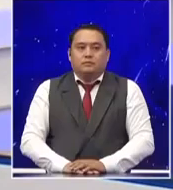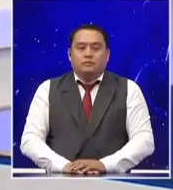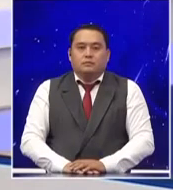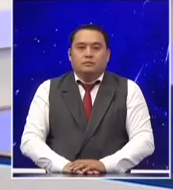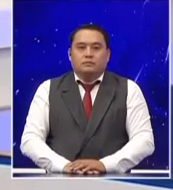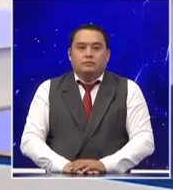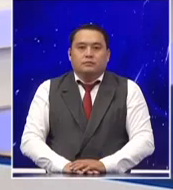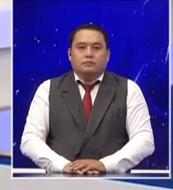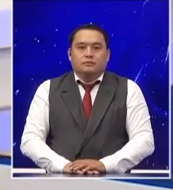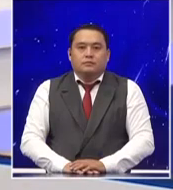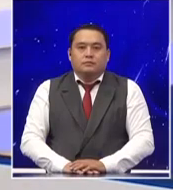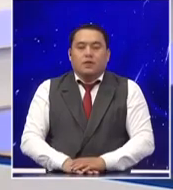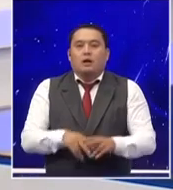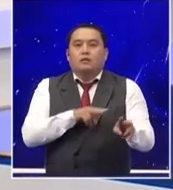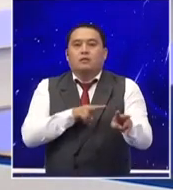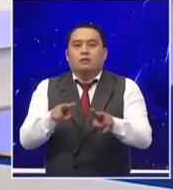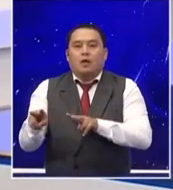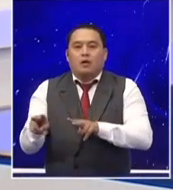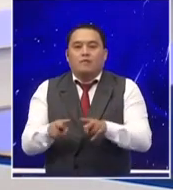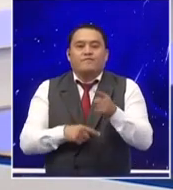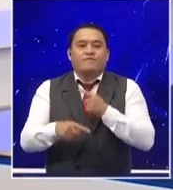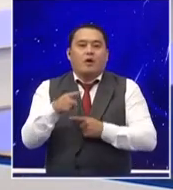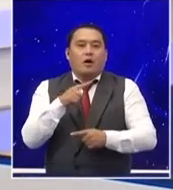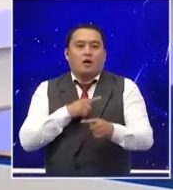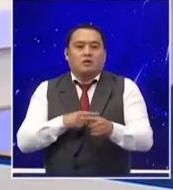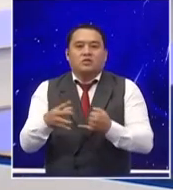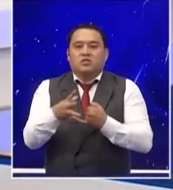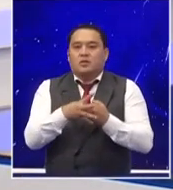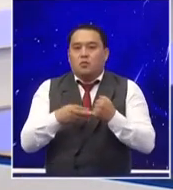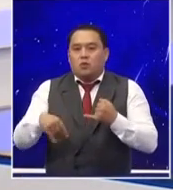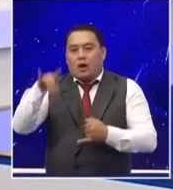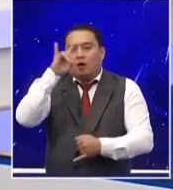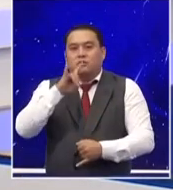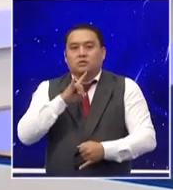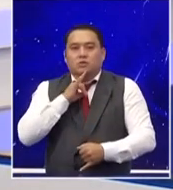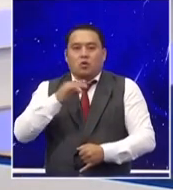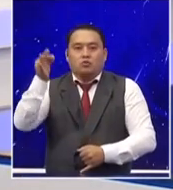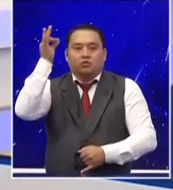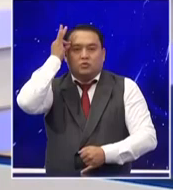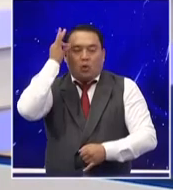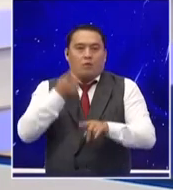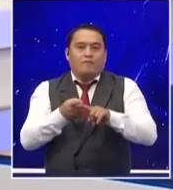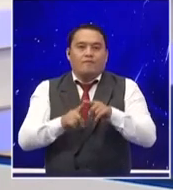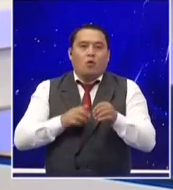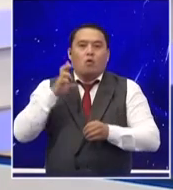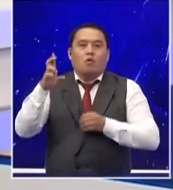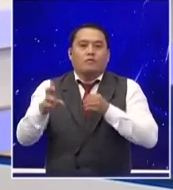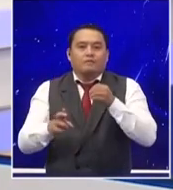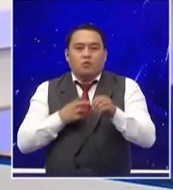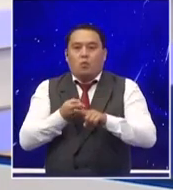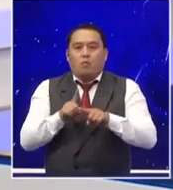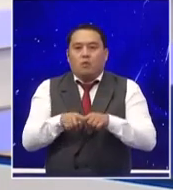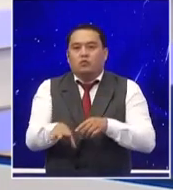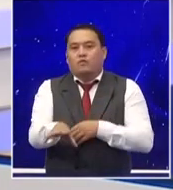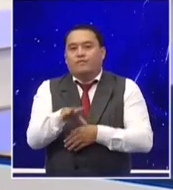косма мониторинг начали использовать для возврата неиспользованных земель в казахстане напомним с такой инициативой выступил глава государства к сми